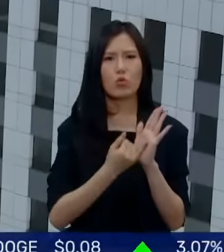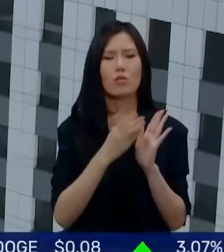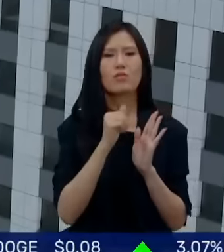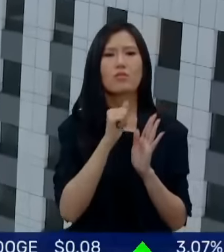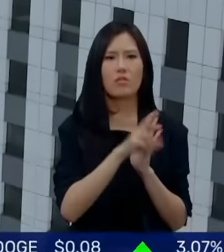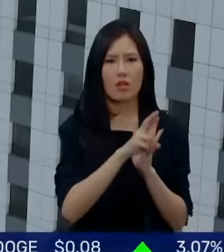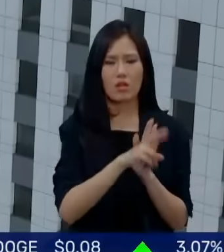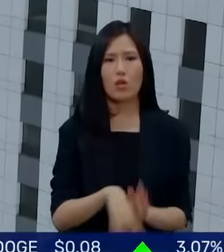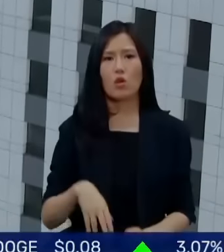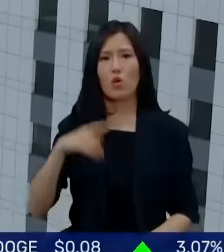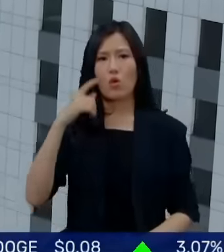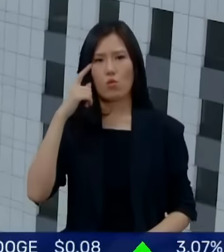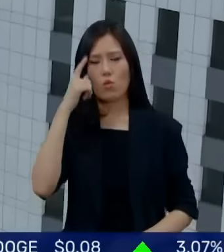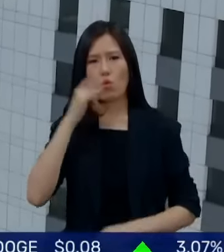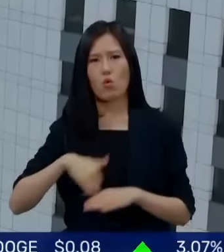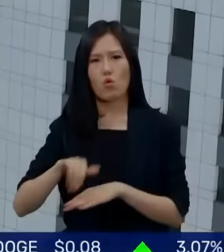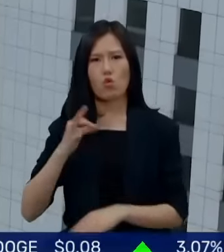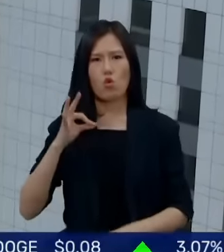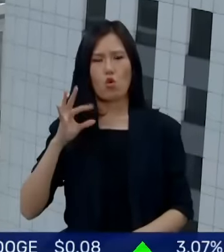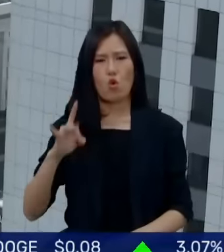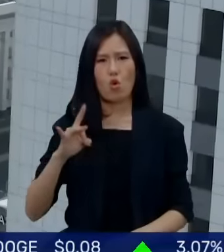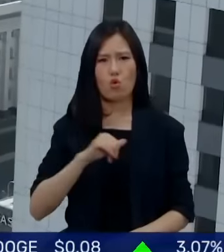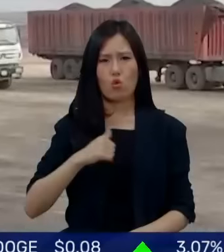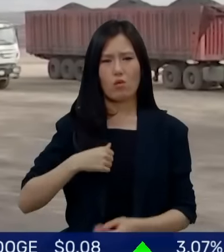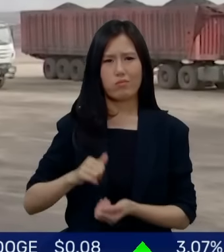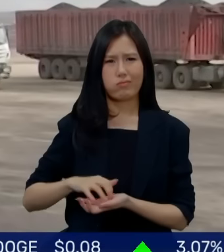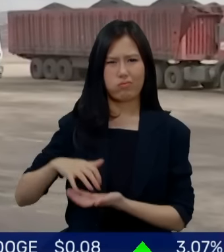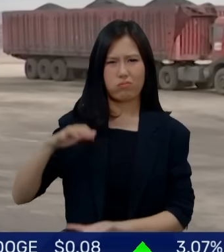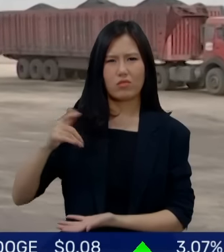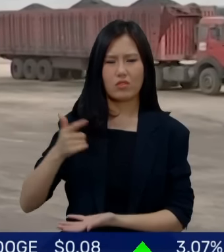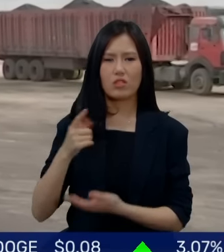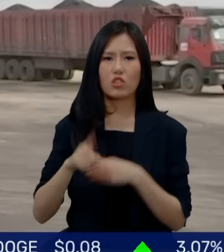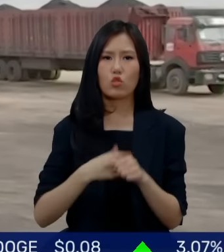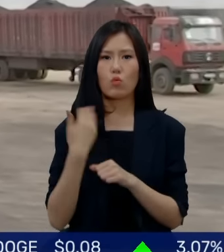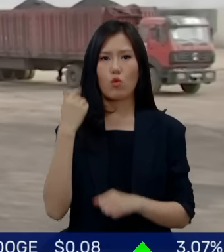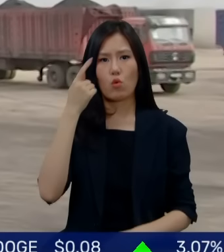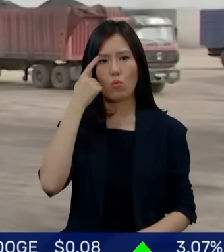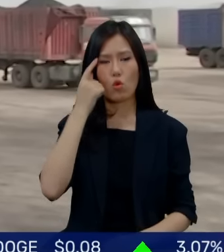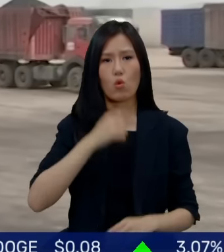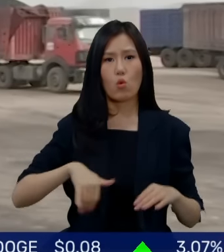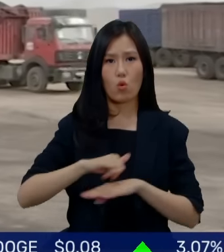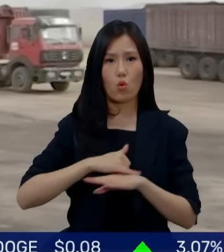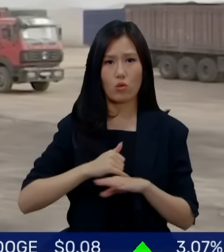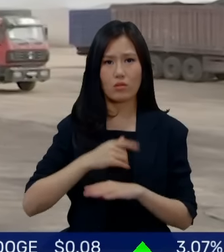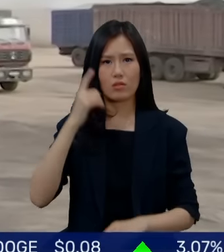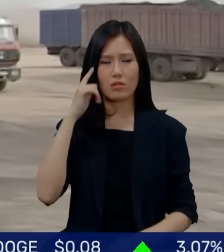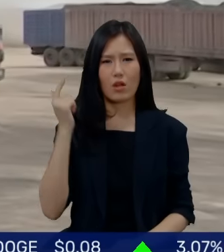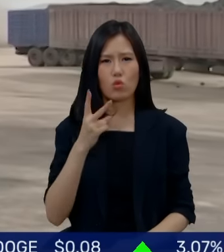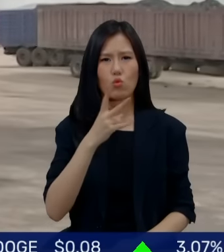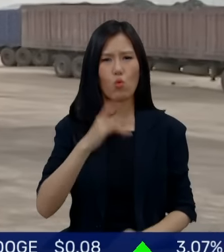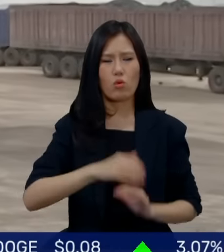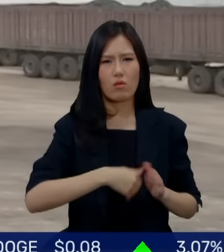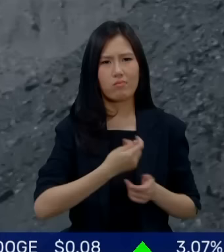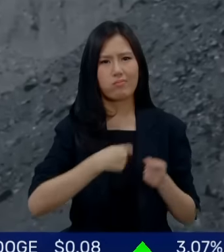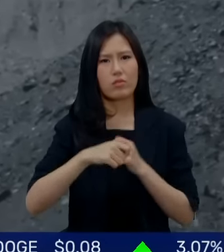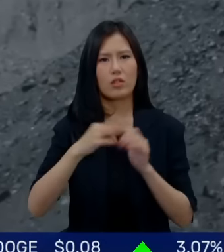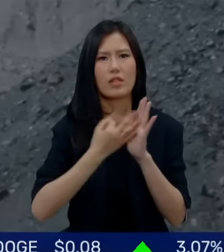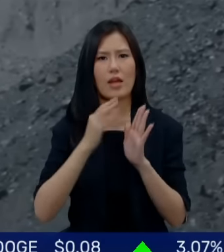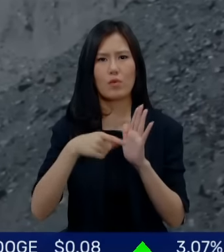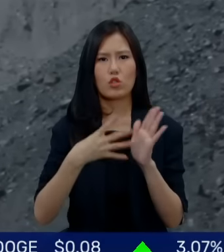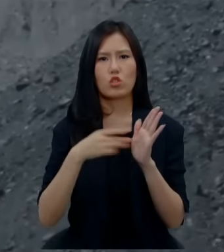талд төр засгийн орлого маш их хэмжээгээр өсөн нэмэгдсэн. Өнгөрсөн онд Монгол улс түүхэнд байгаагүй их хэмжээний нүүрс буюу 8.9 тэрбум